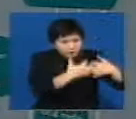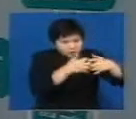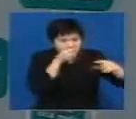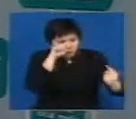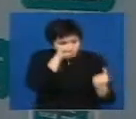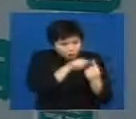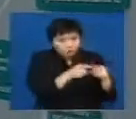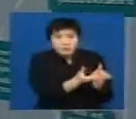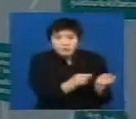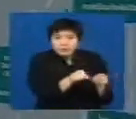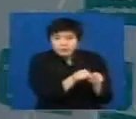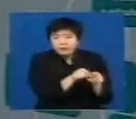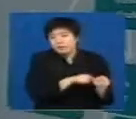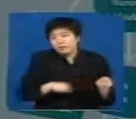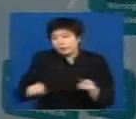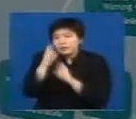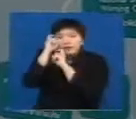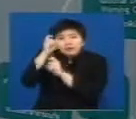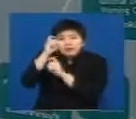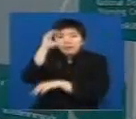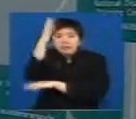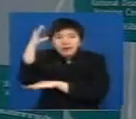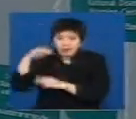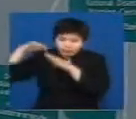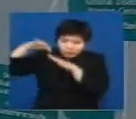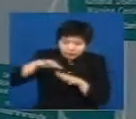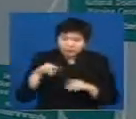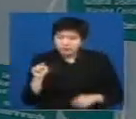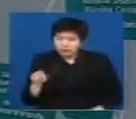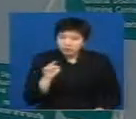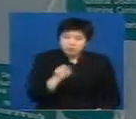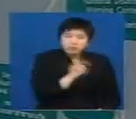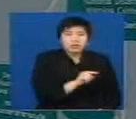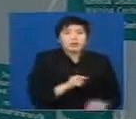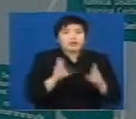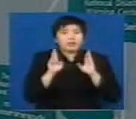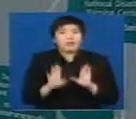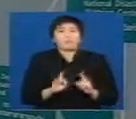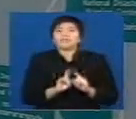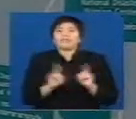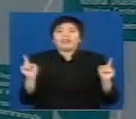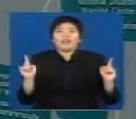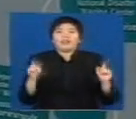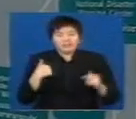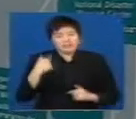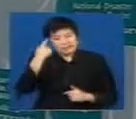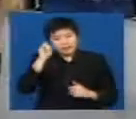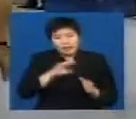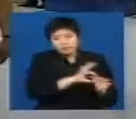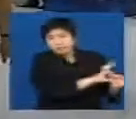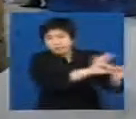ายลงในที่พื้นที่เสี่ยงภัย ครับ เพราะฉะนั้นมันจะถูกคิดแตกต่างกันผ่านระบบที่แตกต่างกันแต่ทั้งหมดเนี่ยจะต่างกันมันจะเชื่อมหมดน